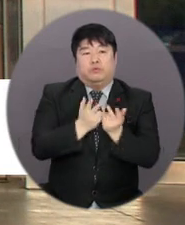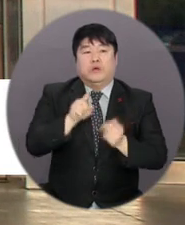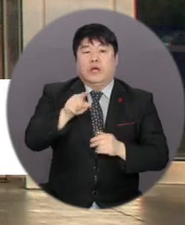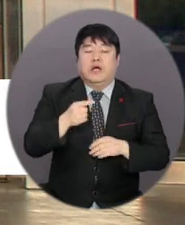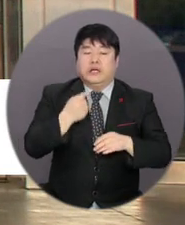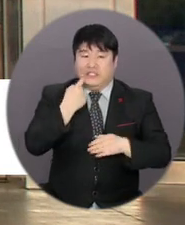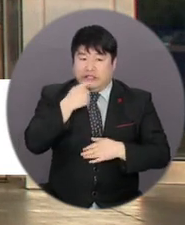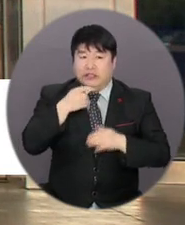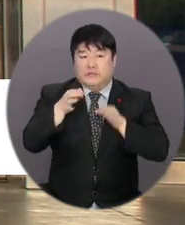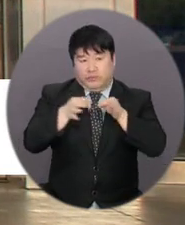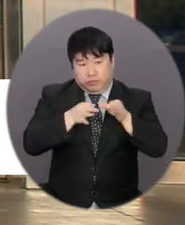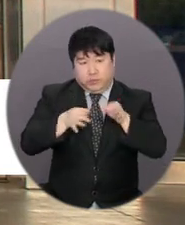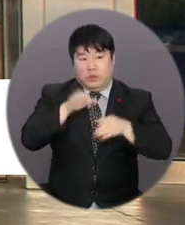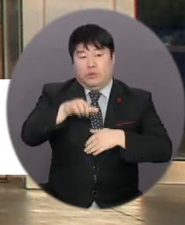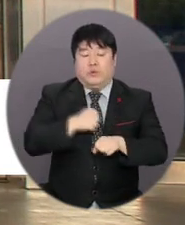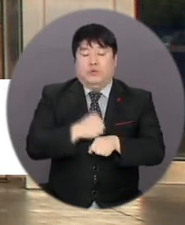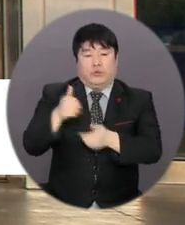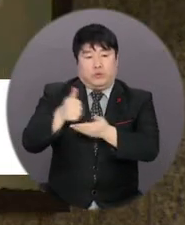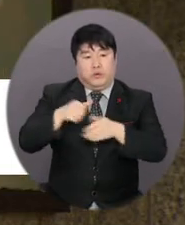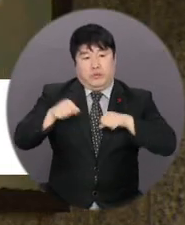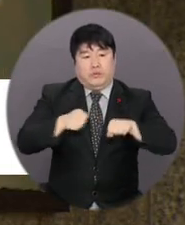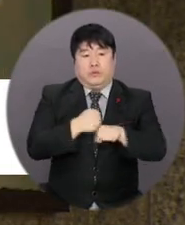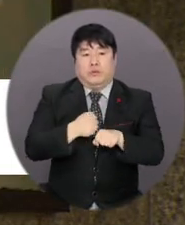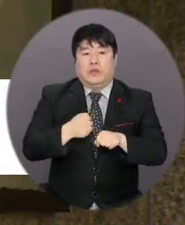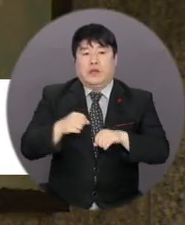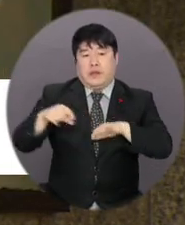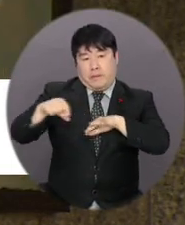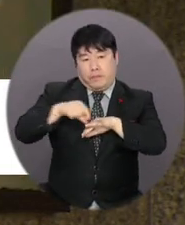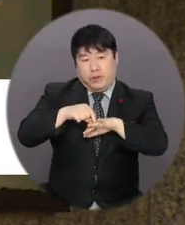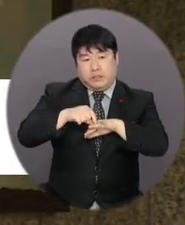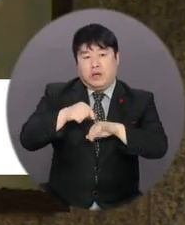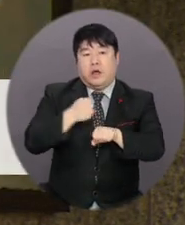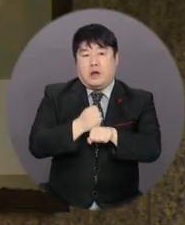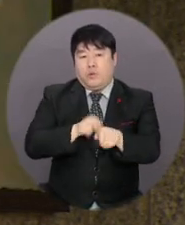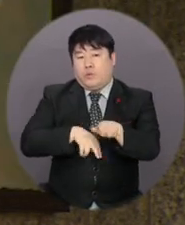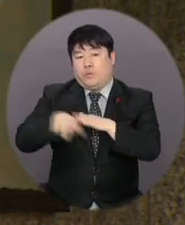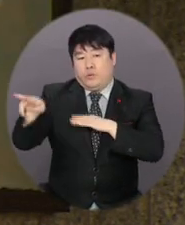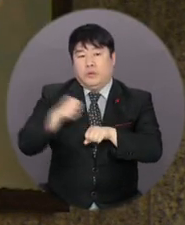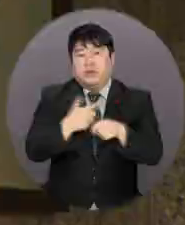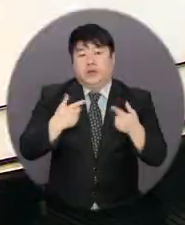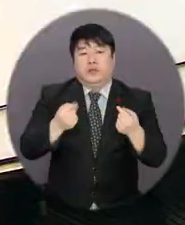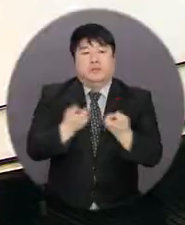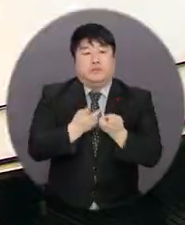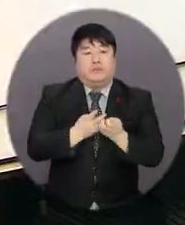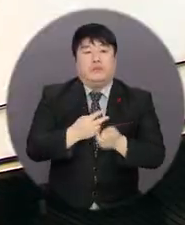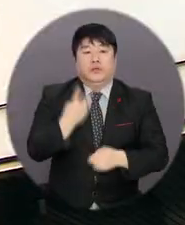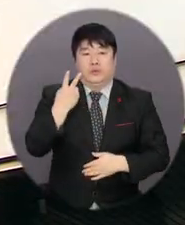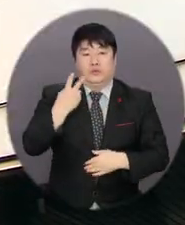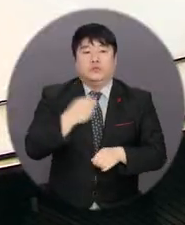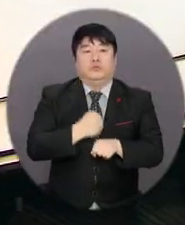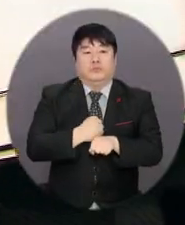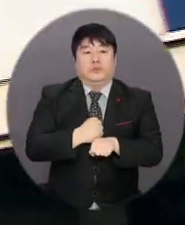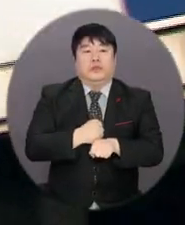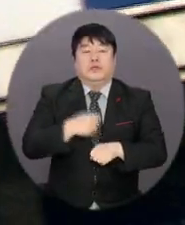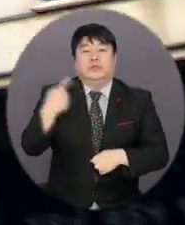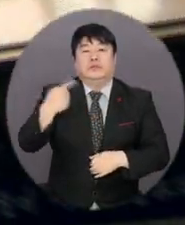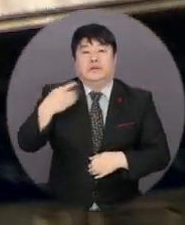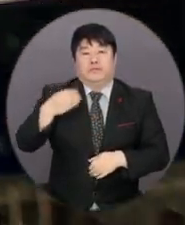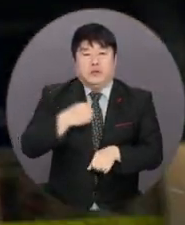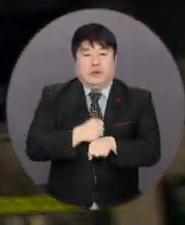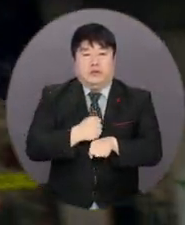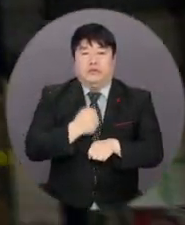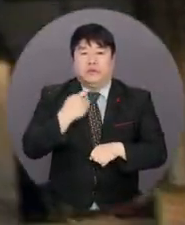한 금은방에 들어가 손님 행세를 하다 반지를 착용하고 달아나는 등 같은 수법으로 두 차례 걸쳐 1천만